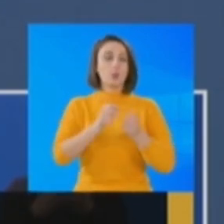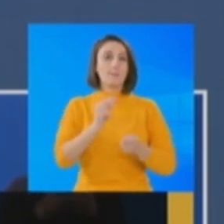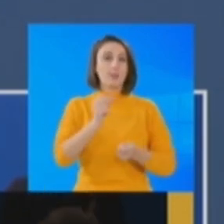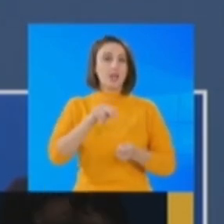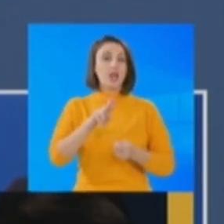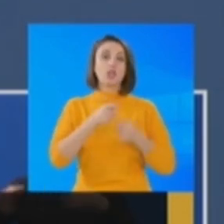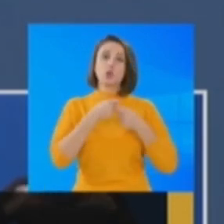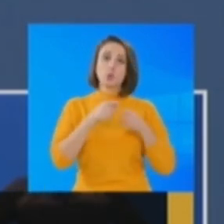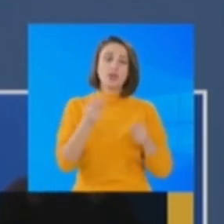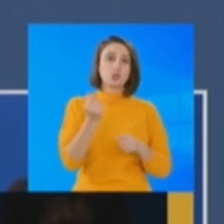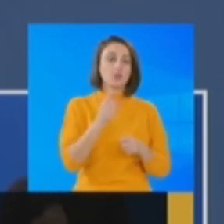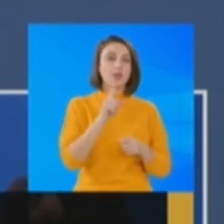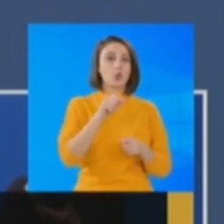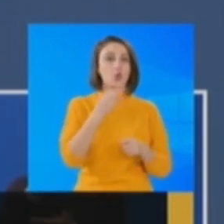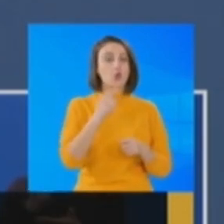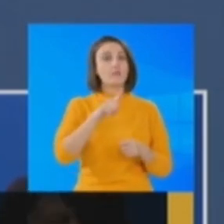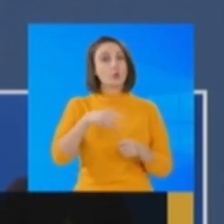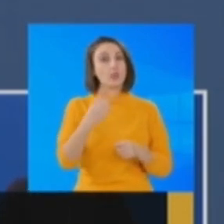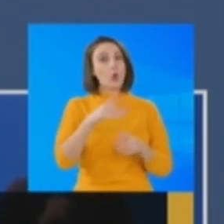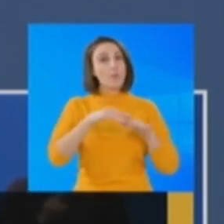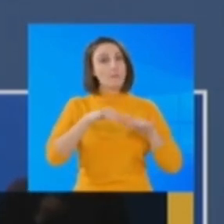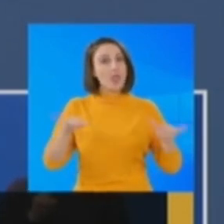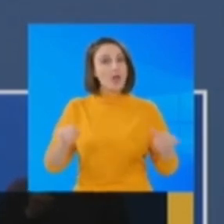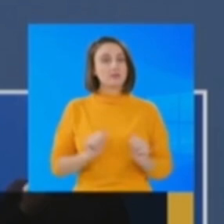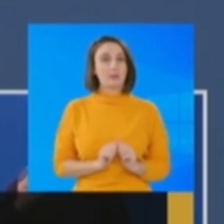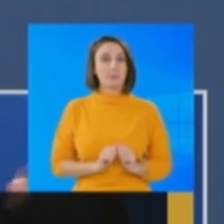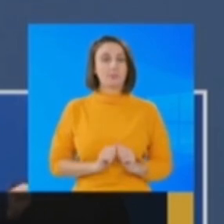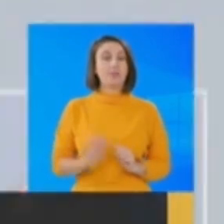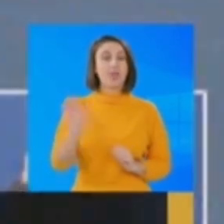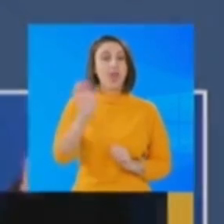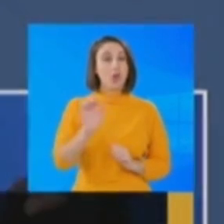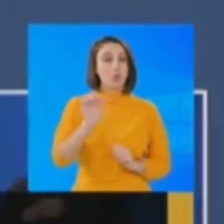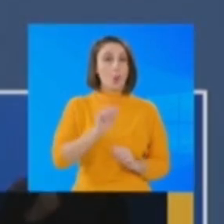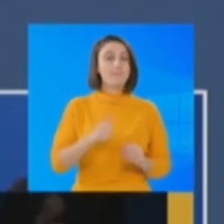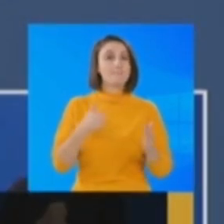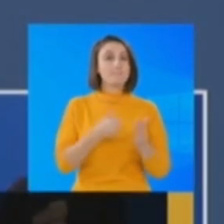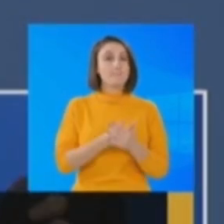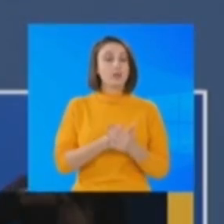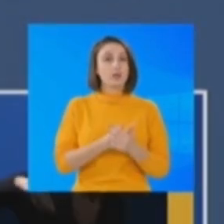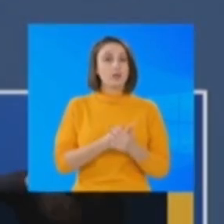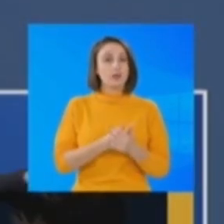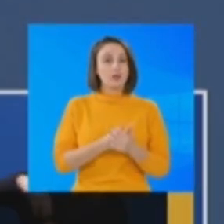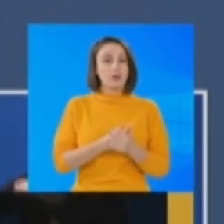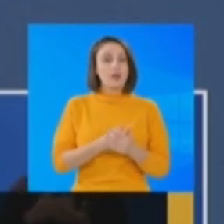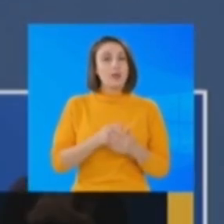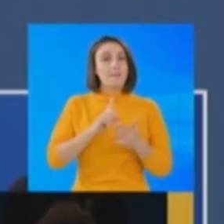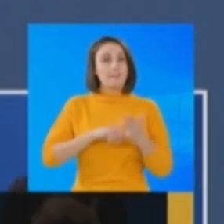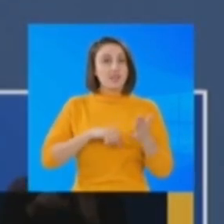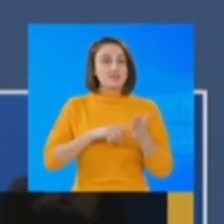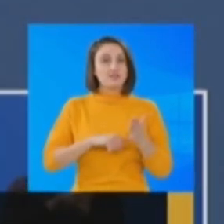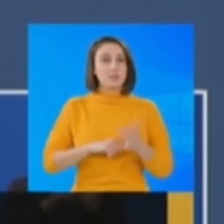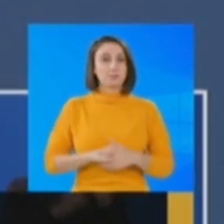un PNRR cu toată suma, 29,2 miliarde de euro. Forma pensiilor,